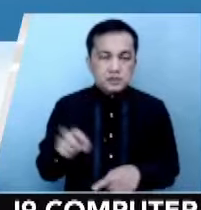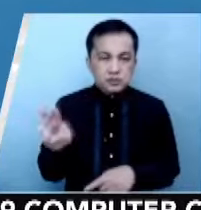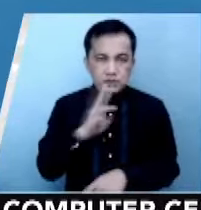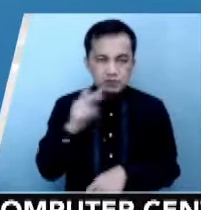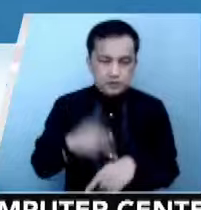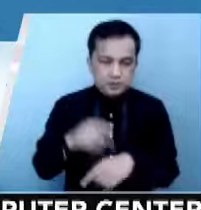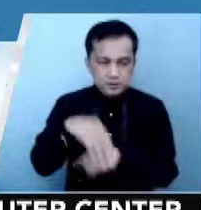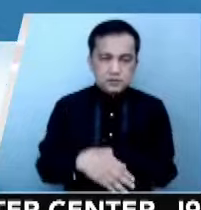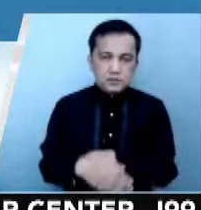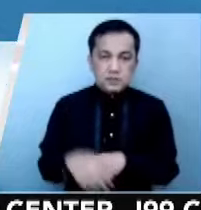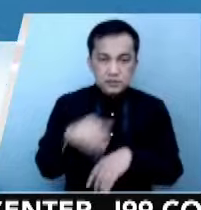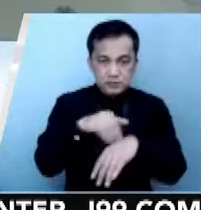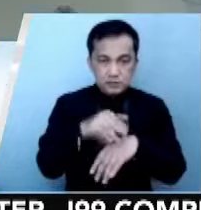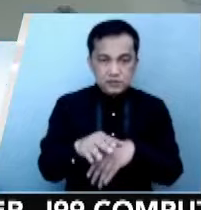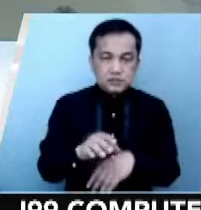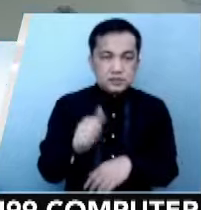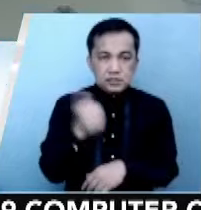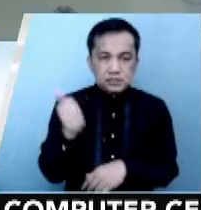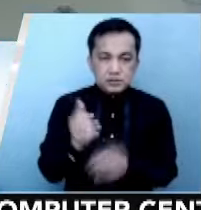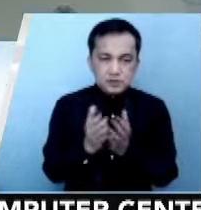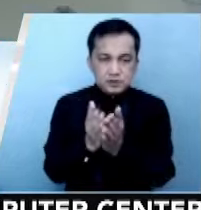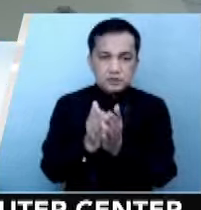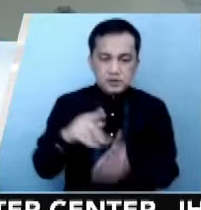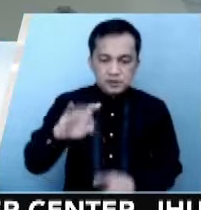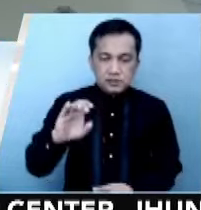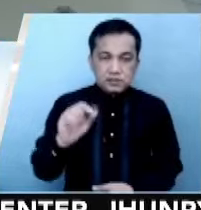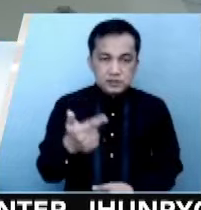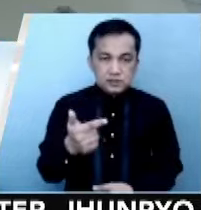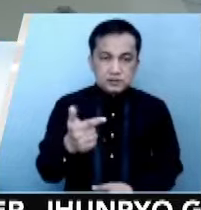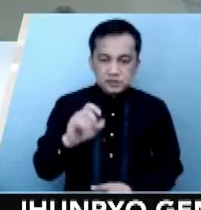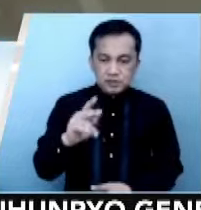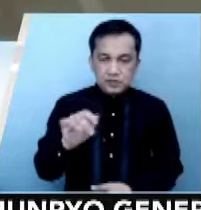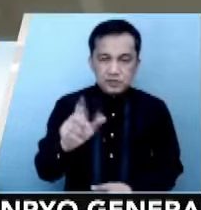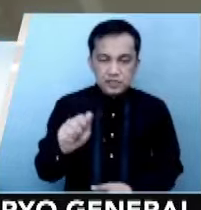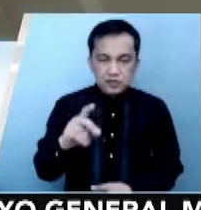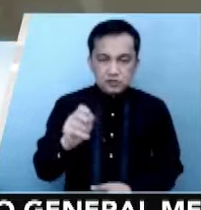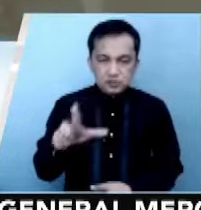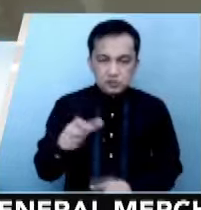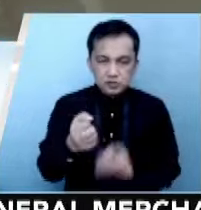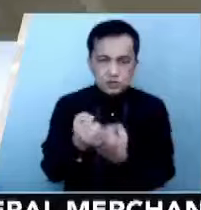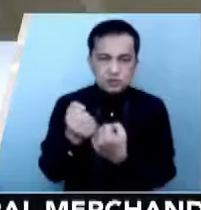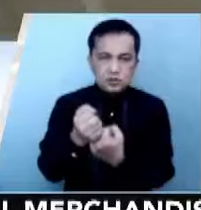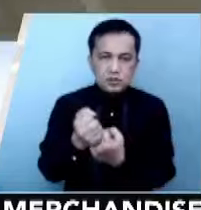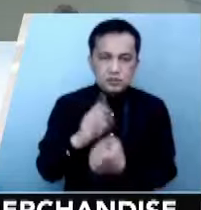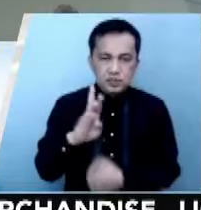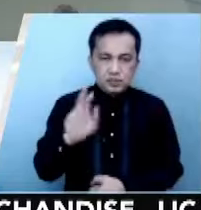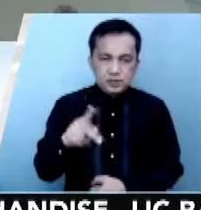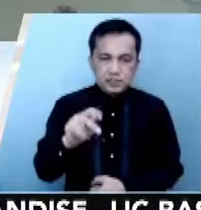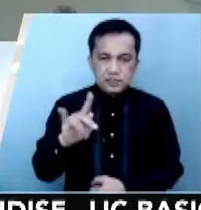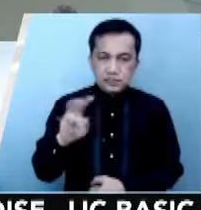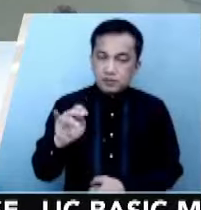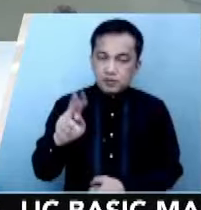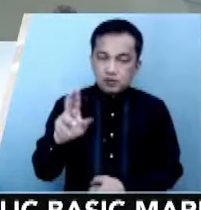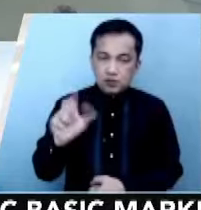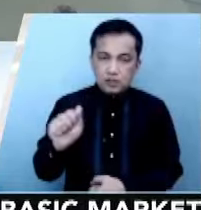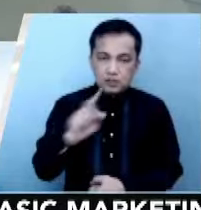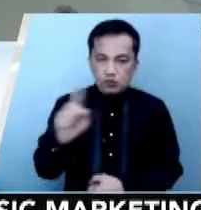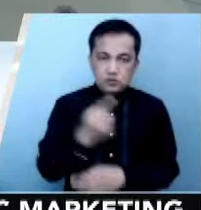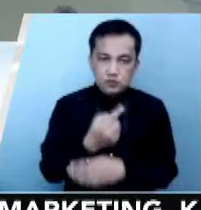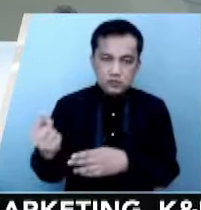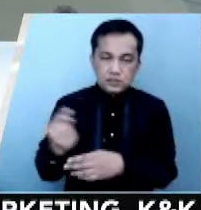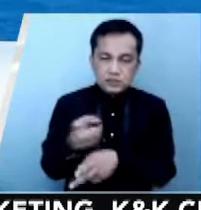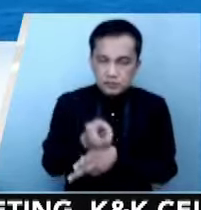pang barko ang Philippine Coast Guard sa Sabina Shoal para suportahan ang BRP Teresa Magbanwa na isang linggo nang nagbabantay